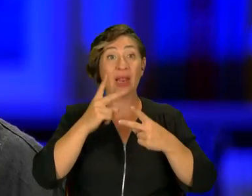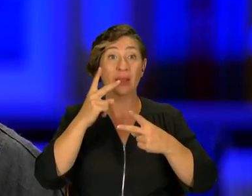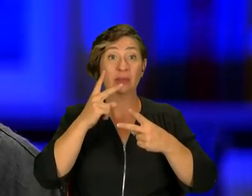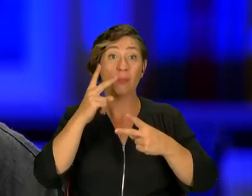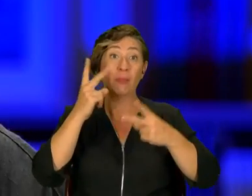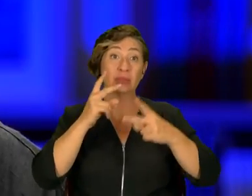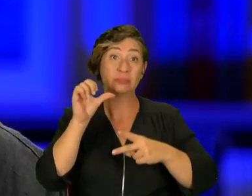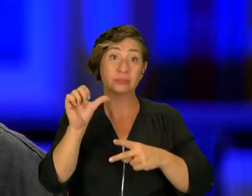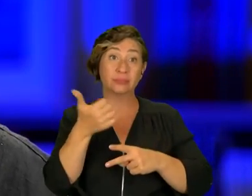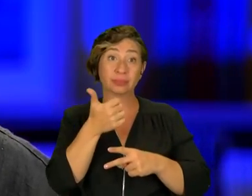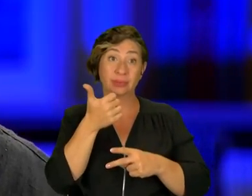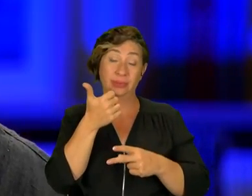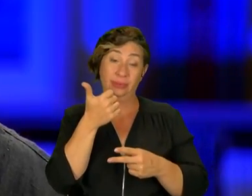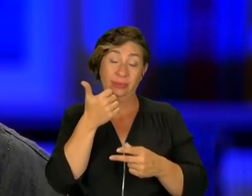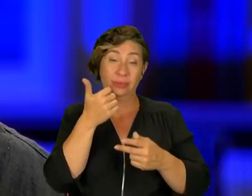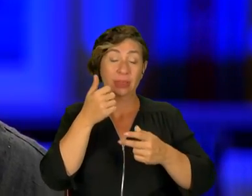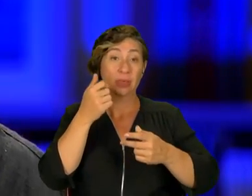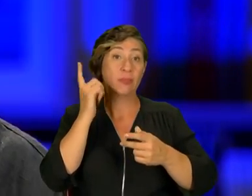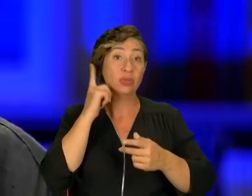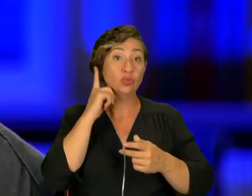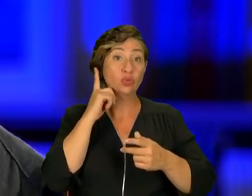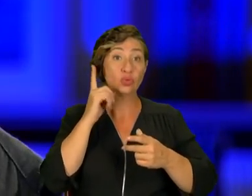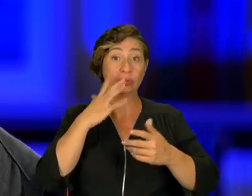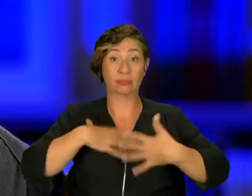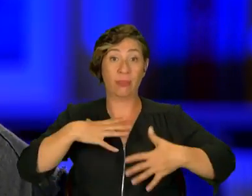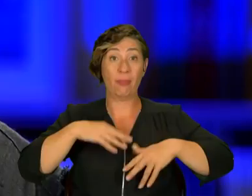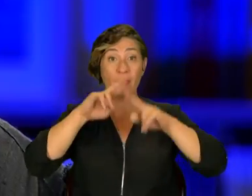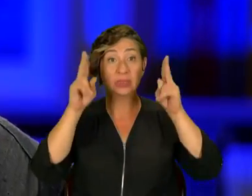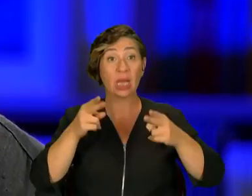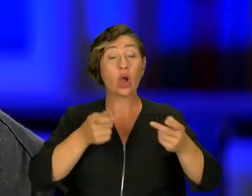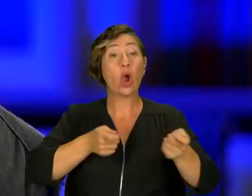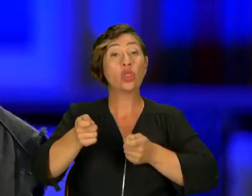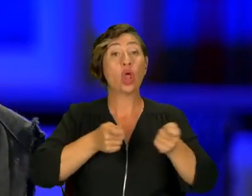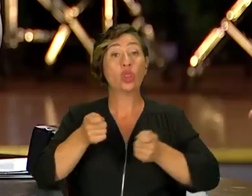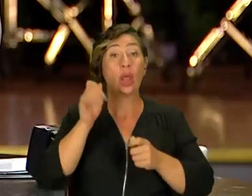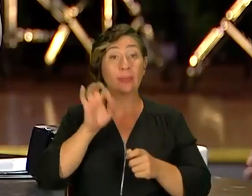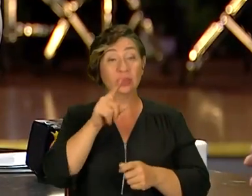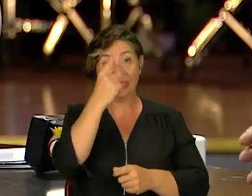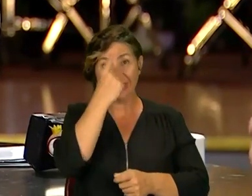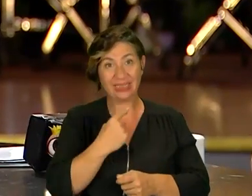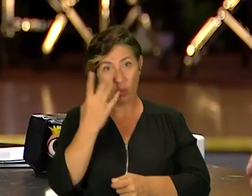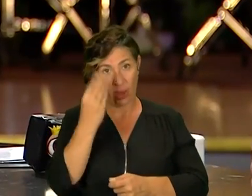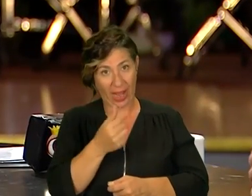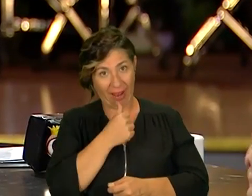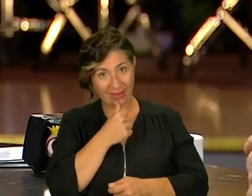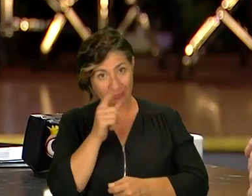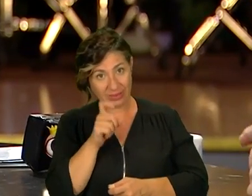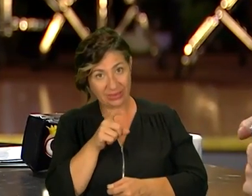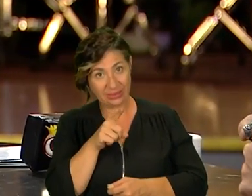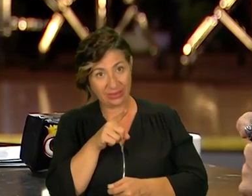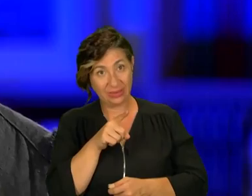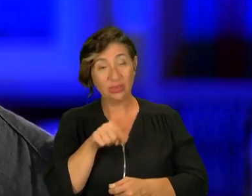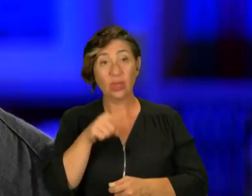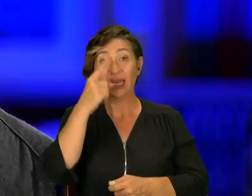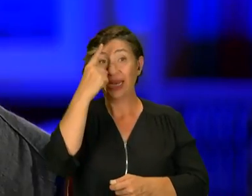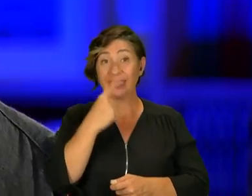100 mağazanın bir kreatif direktörlüğünü yaptım. Genel koordinatörlüğünü yaptım. Şu anda resmi olarak erkek misin? Şu